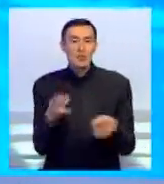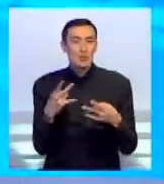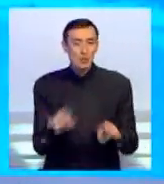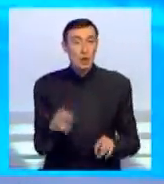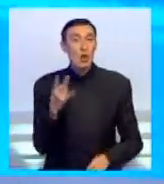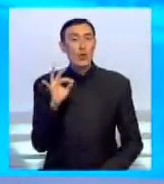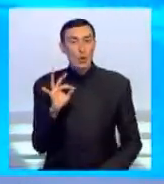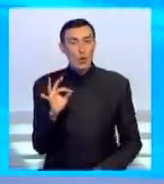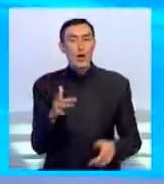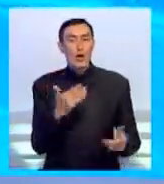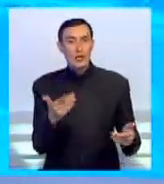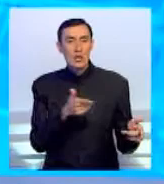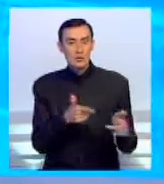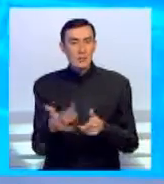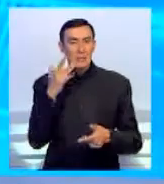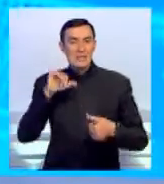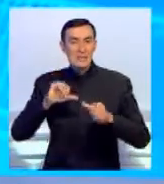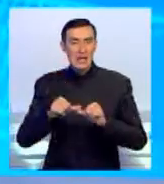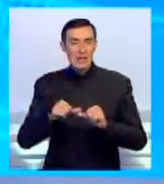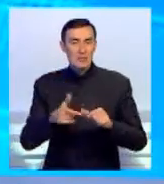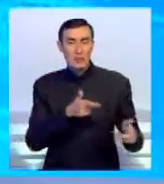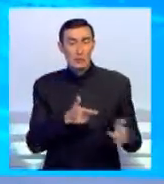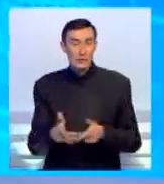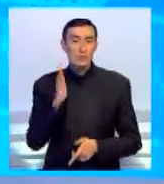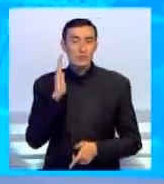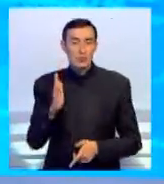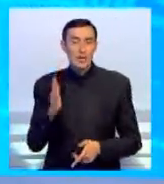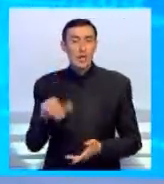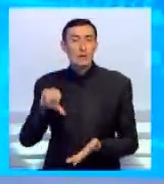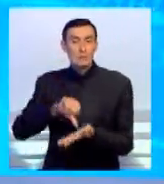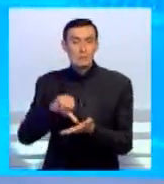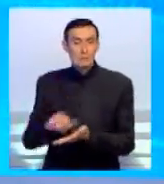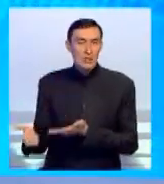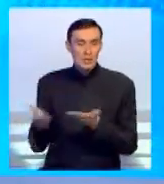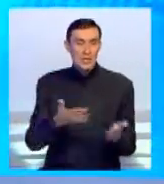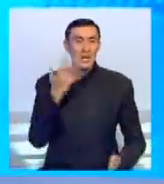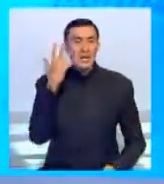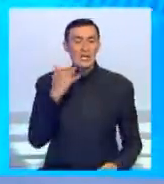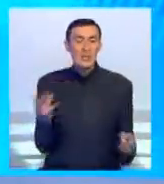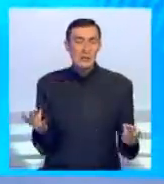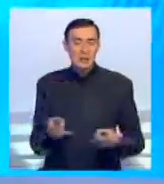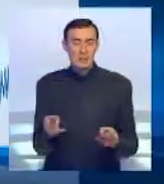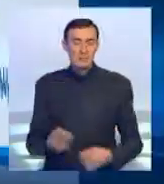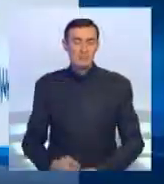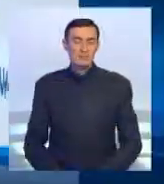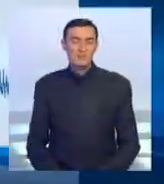требуется. Однако они находятся в постоянной готовности и будут привлечены по мере необходимости.